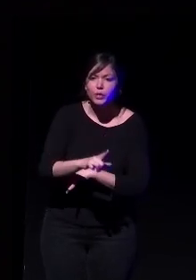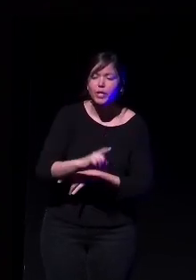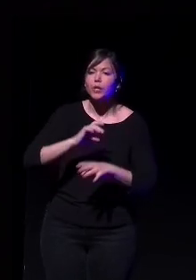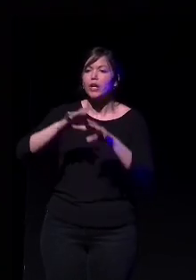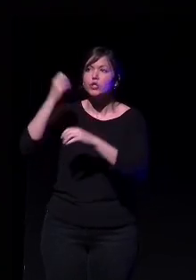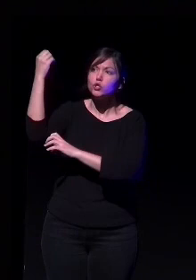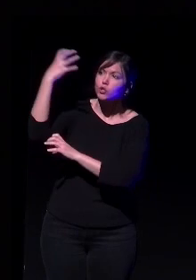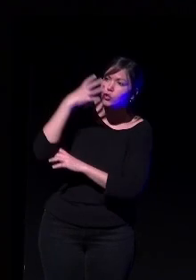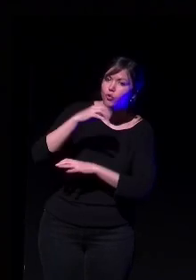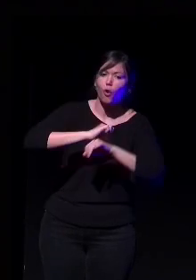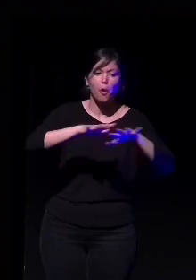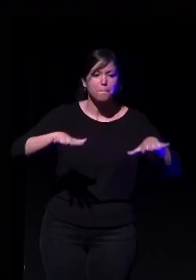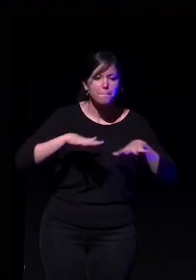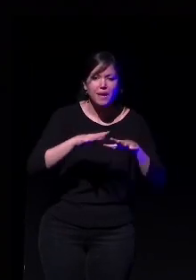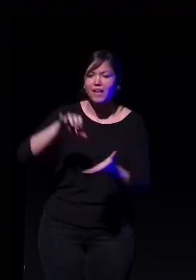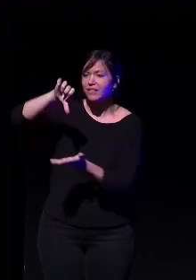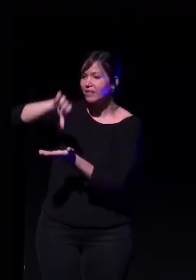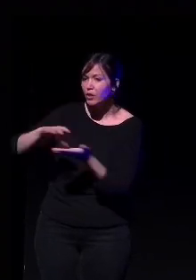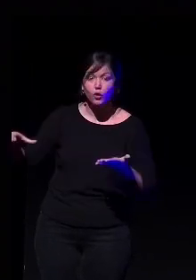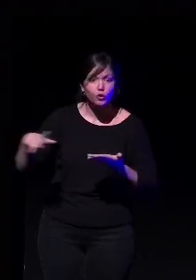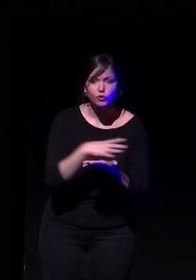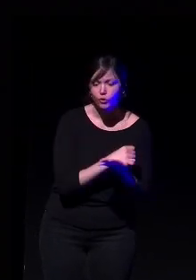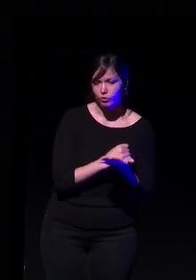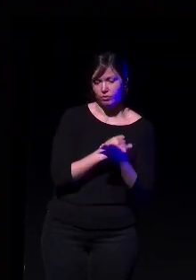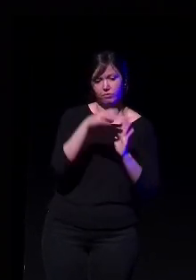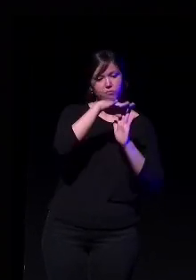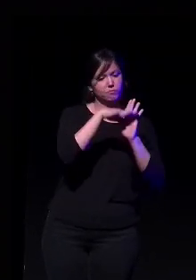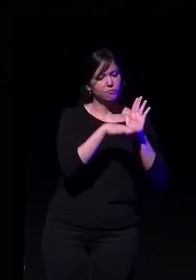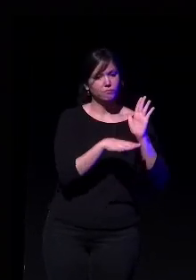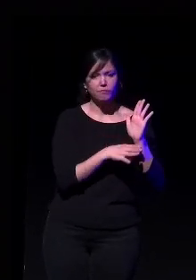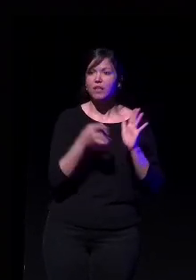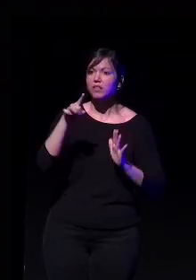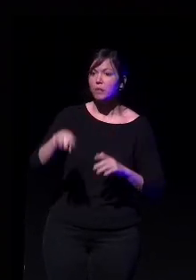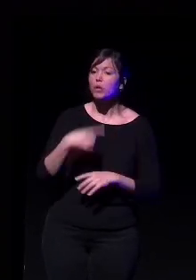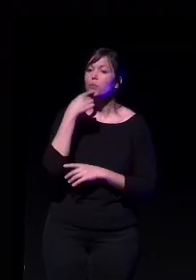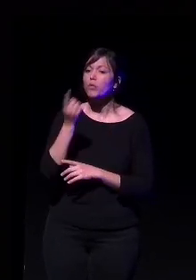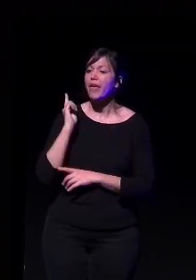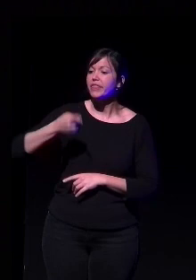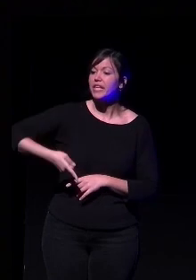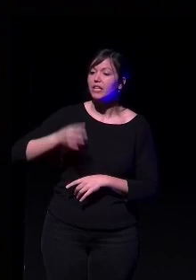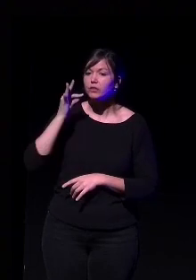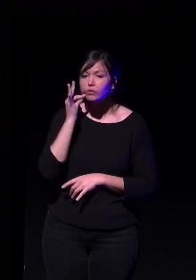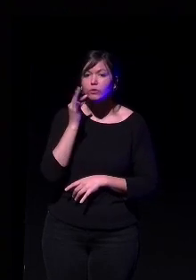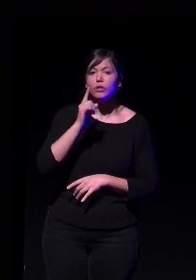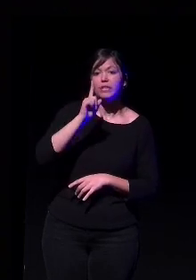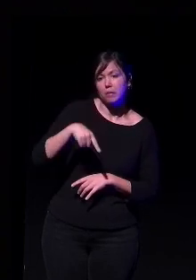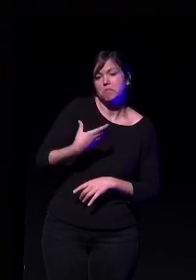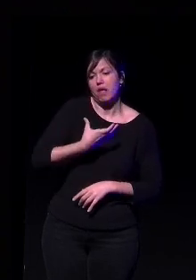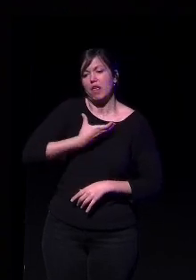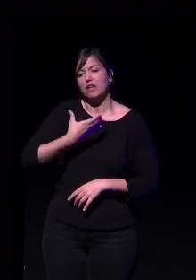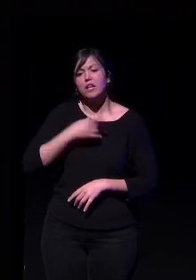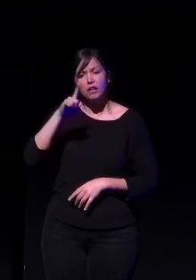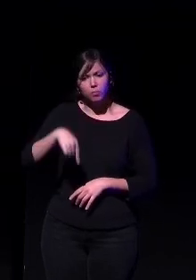de muntanya, d'interior, totes. I també, com ho deia la directora i l'alcalde, avui també